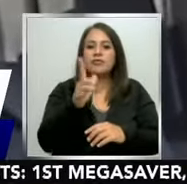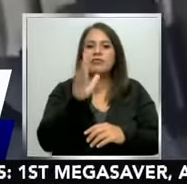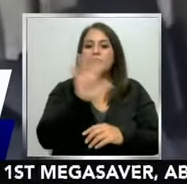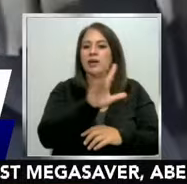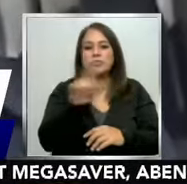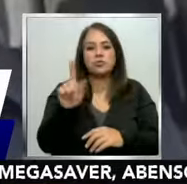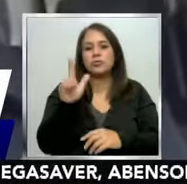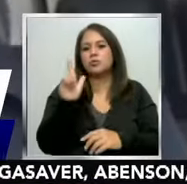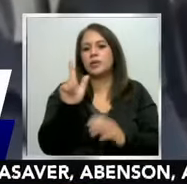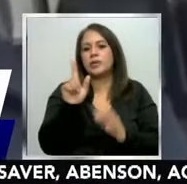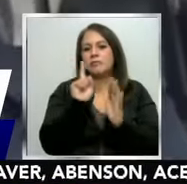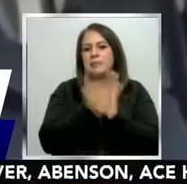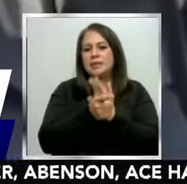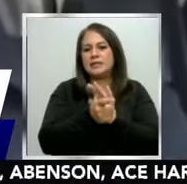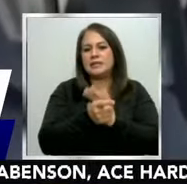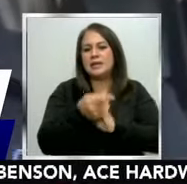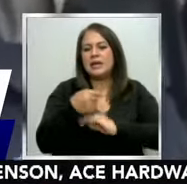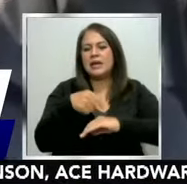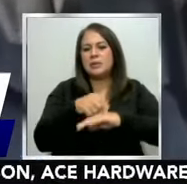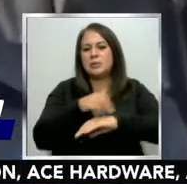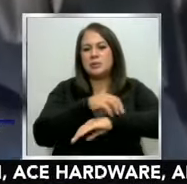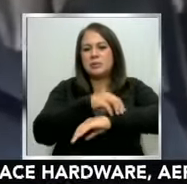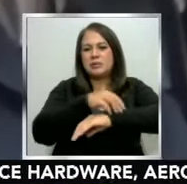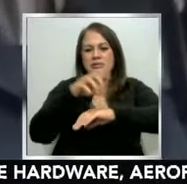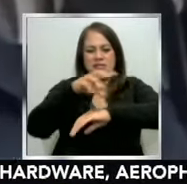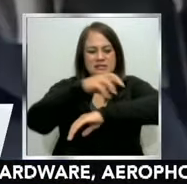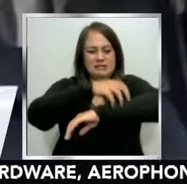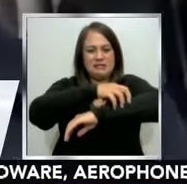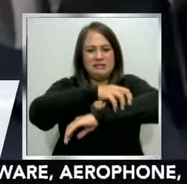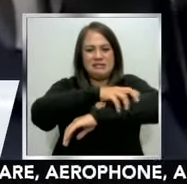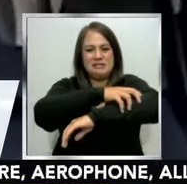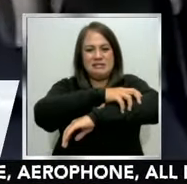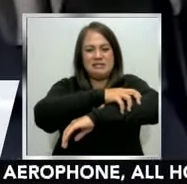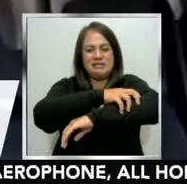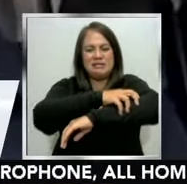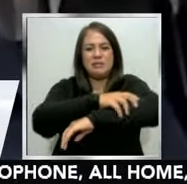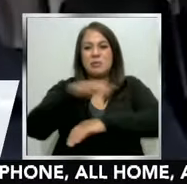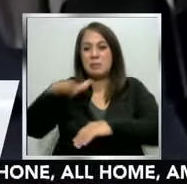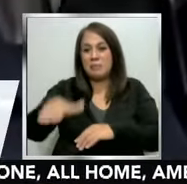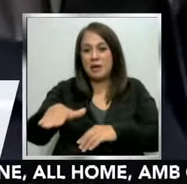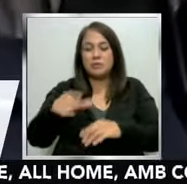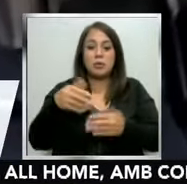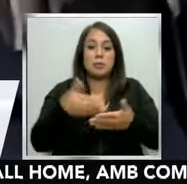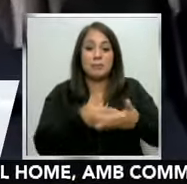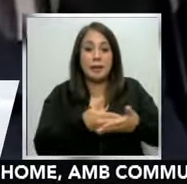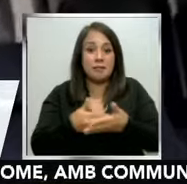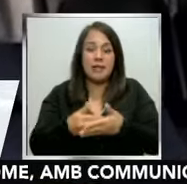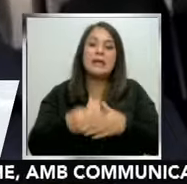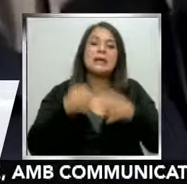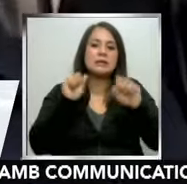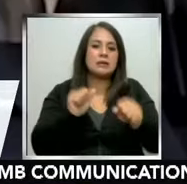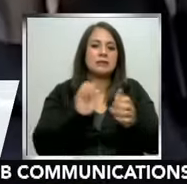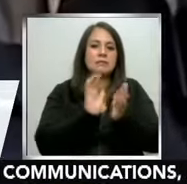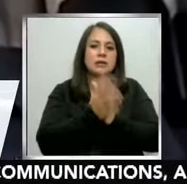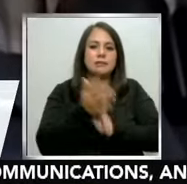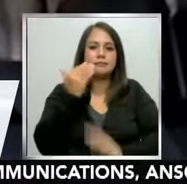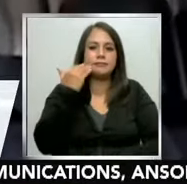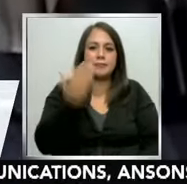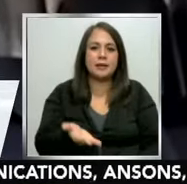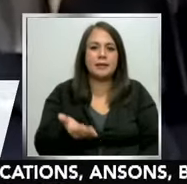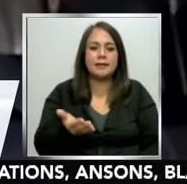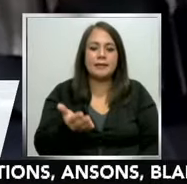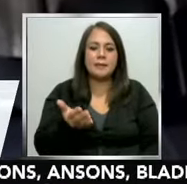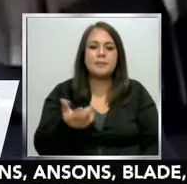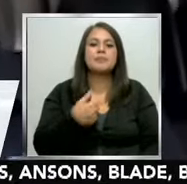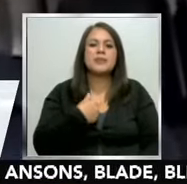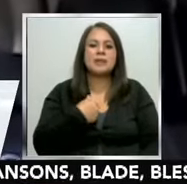tiny grazing tentacle across the skin of a child or a baby can lead to death. And there have been many